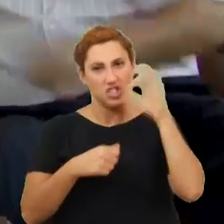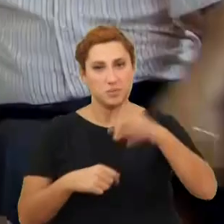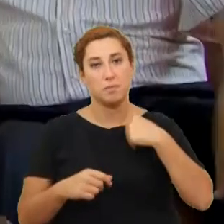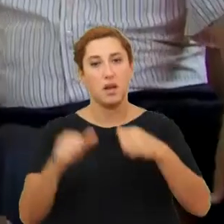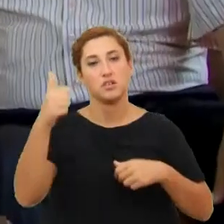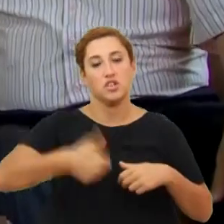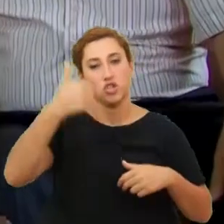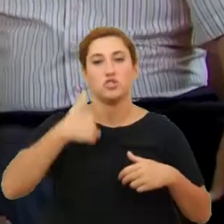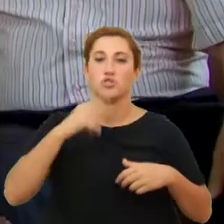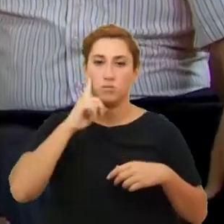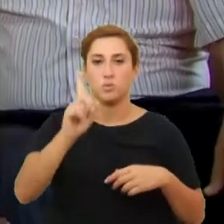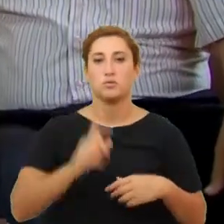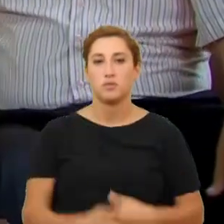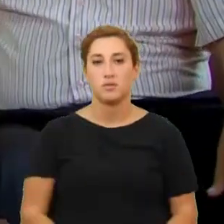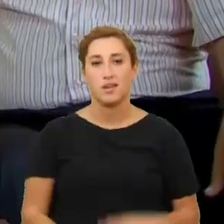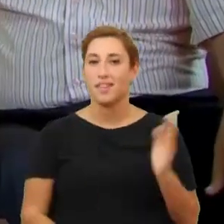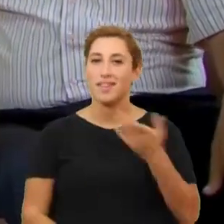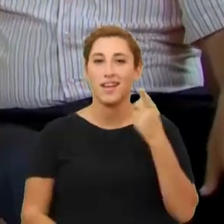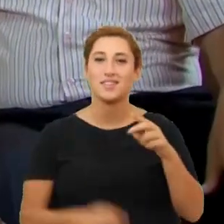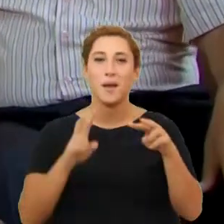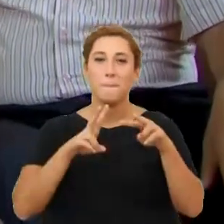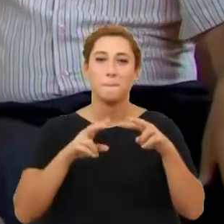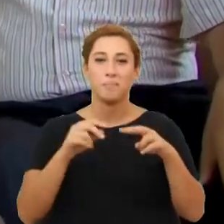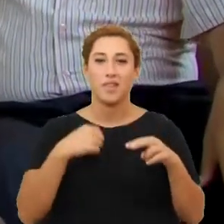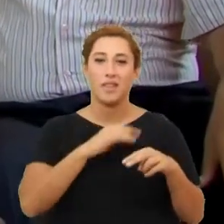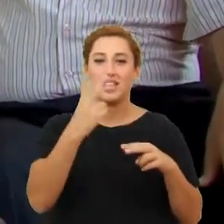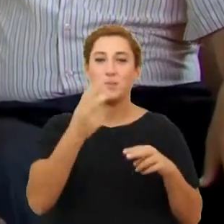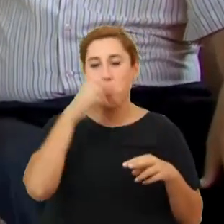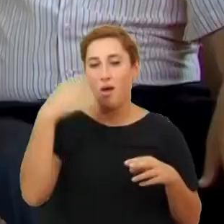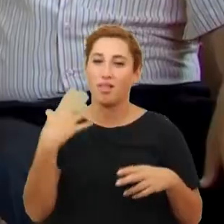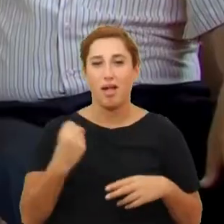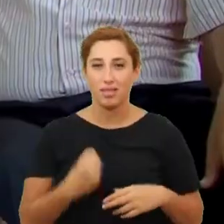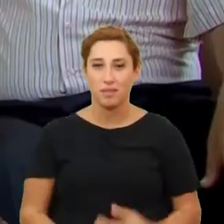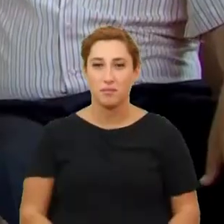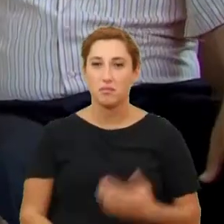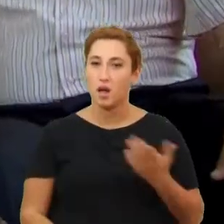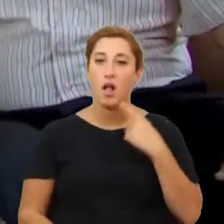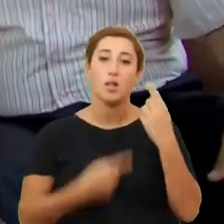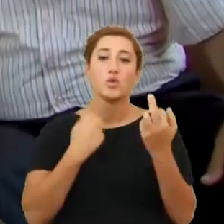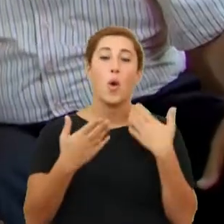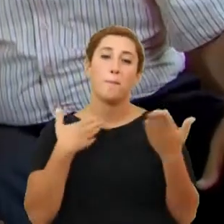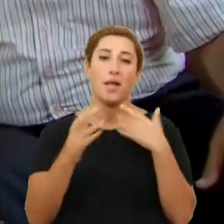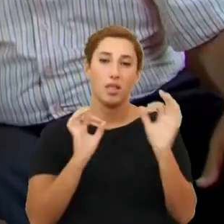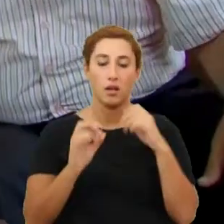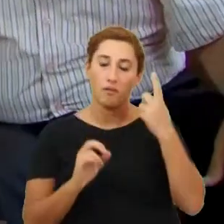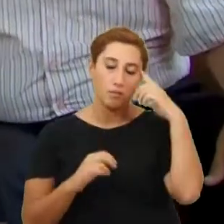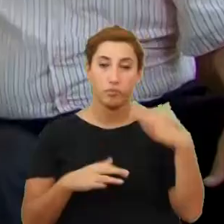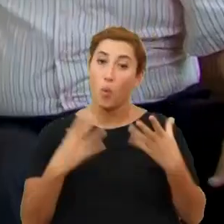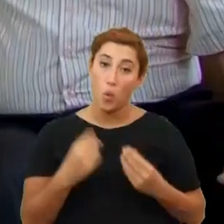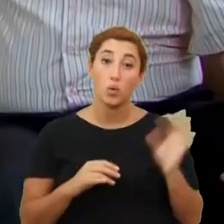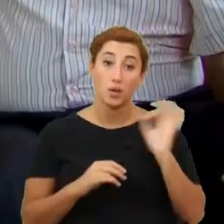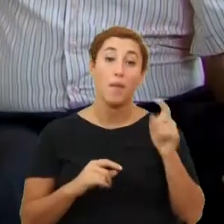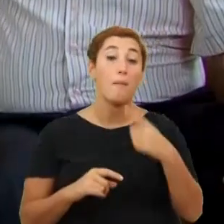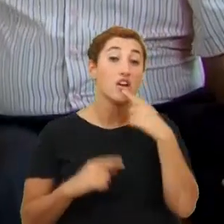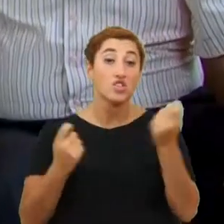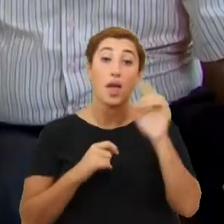sefer ben yeneceğim seni. Nasıl da Mars oldun ama. Öyle lafa tutarsan insan olur tabii. Oyna oyna, hem